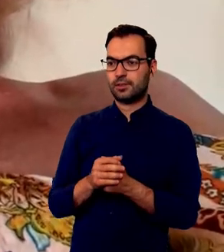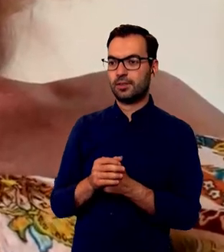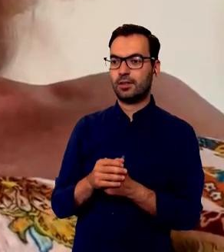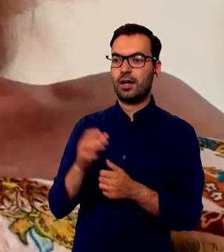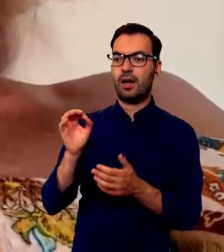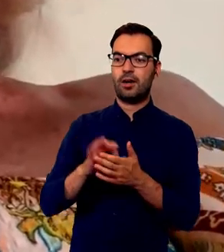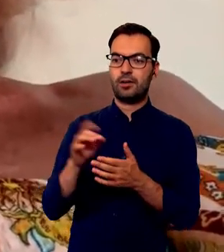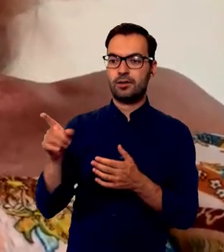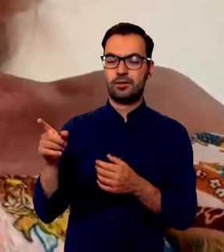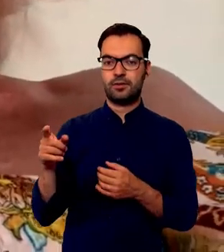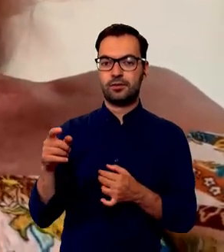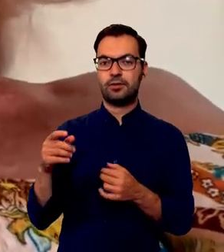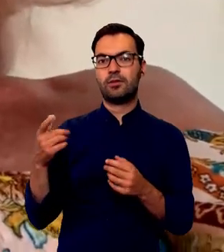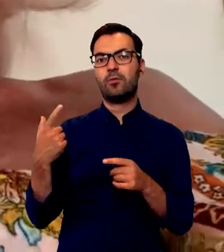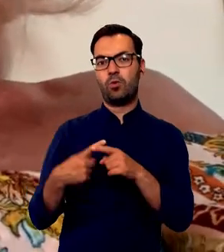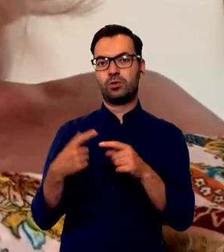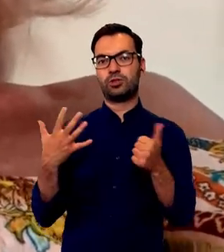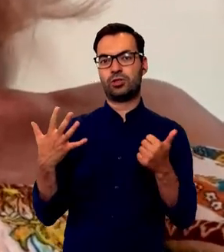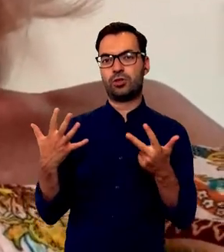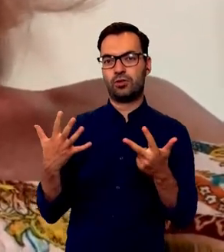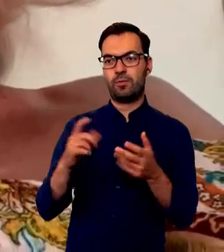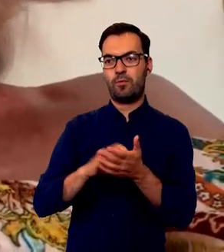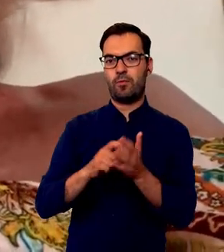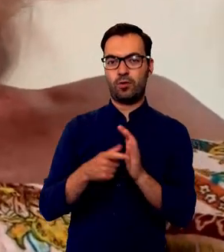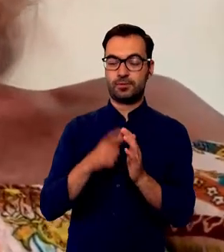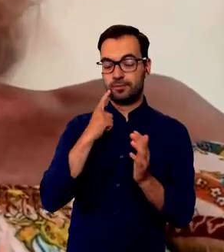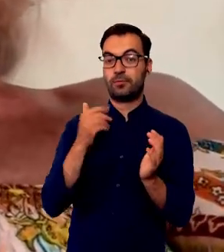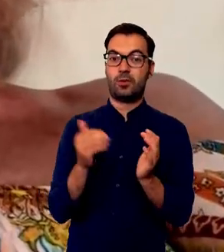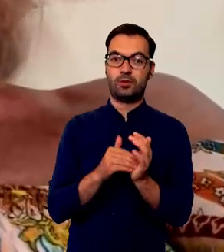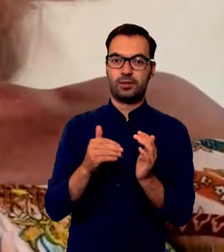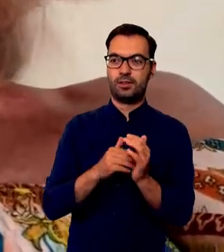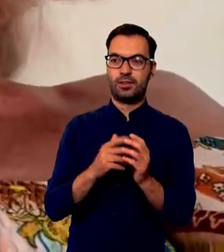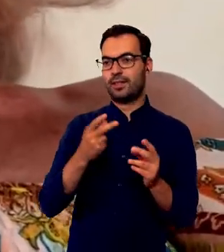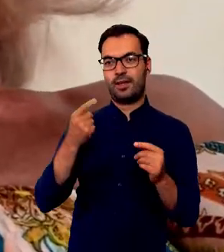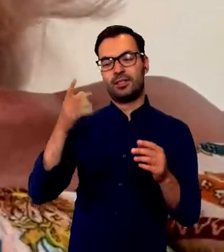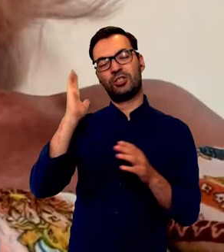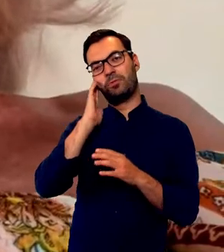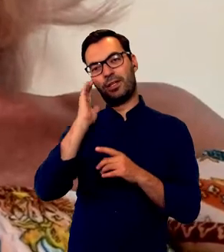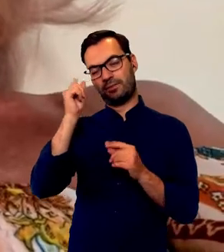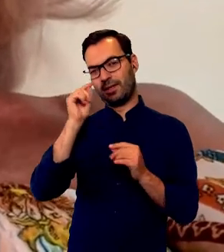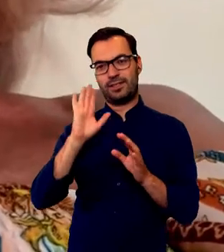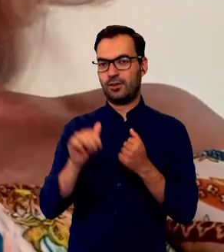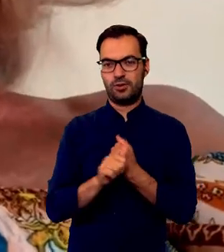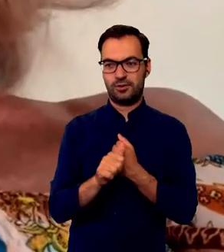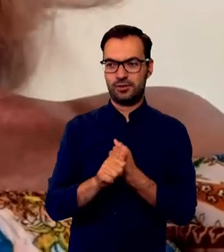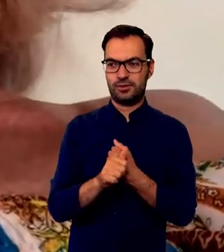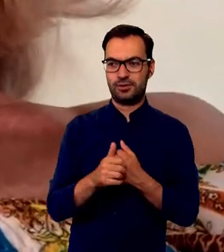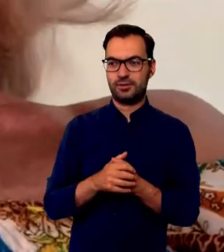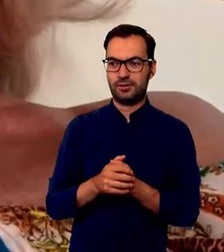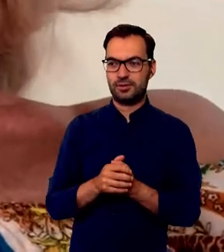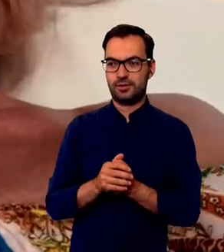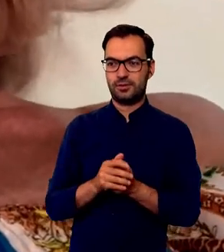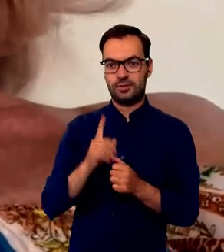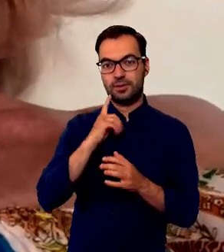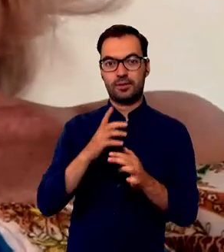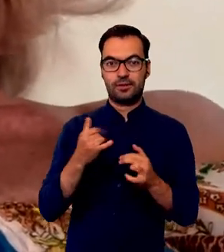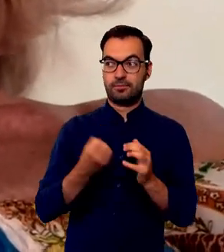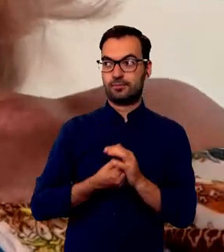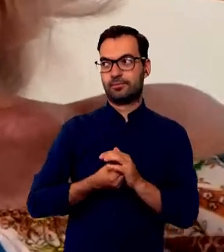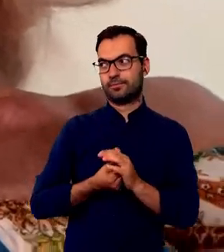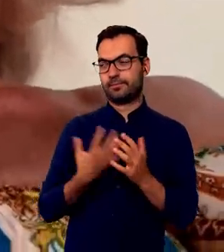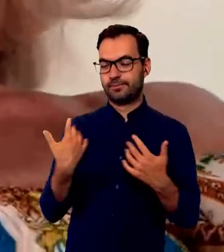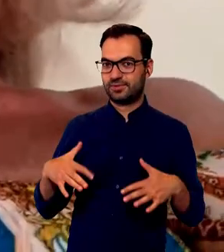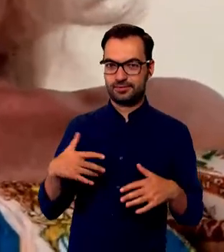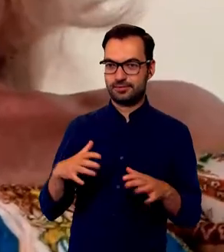przylegających 6-8 pokoi, które były nam niezbędne, nie po to, żeby w nich mieszkać, bo to naprawdę są bardzo drogie